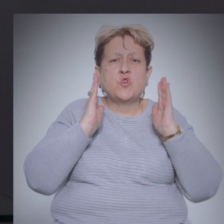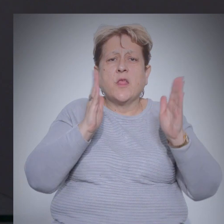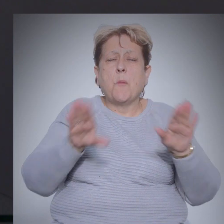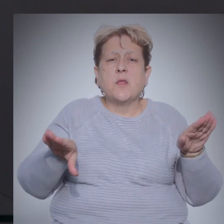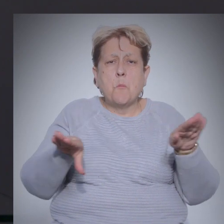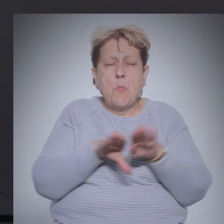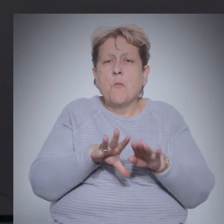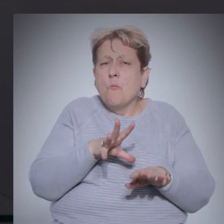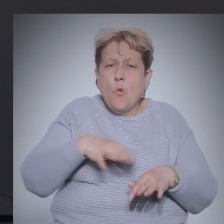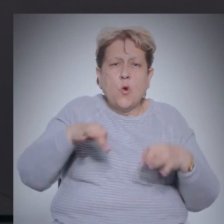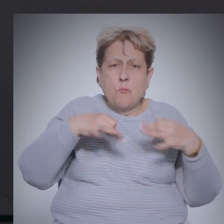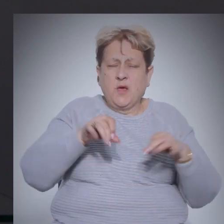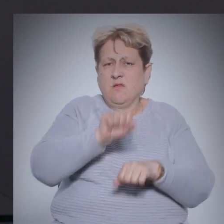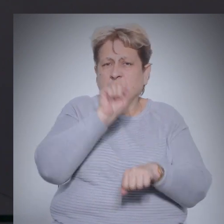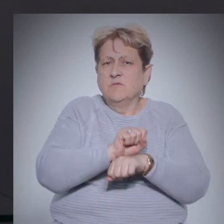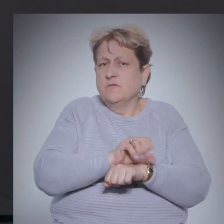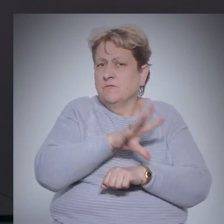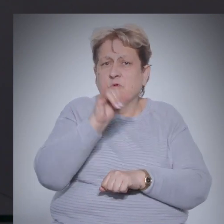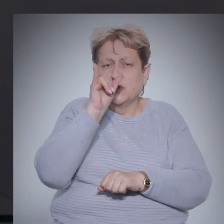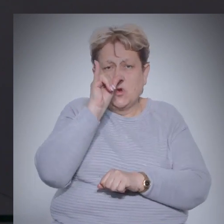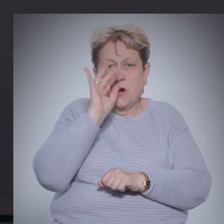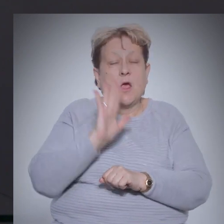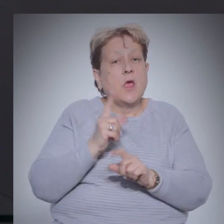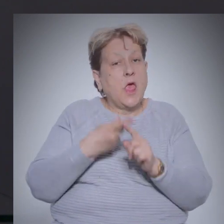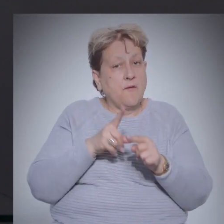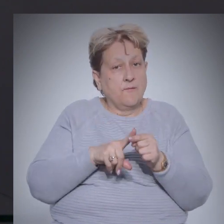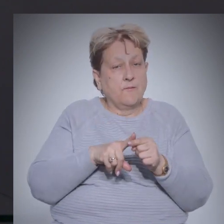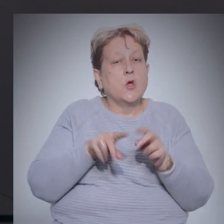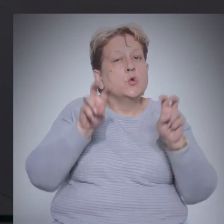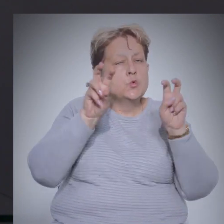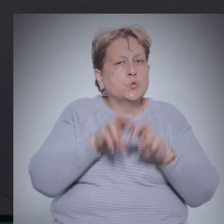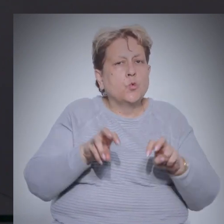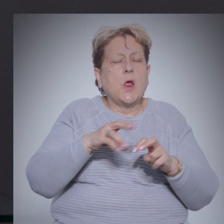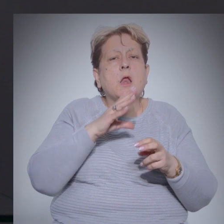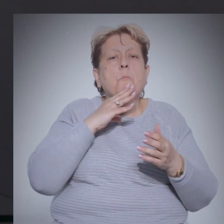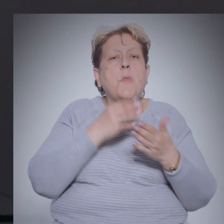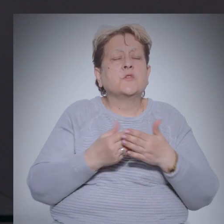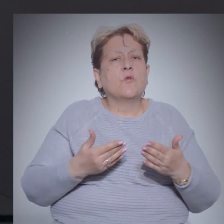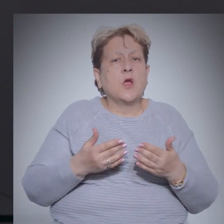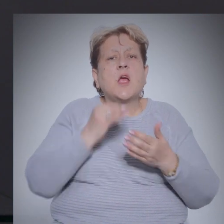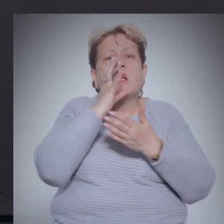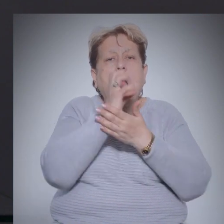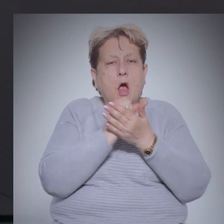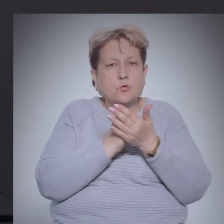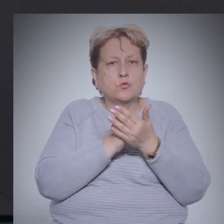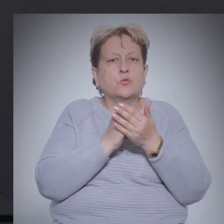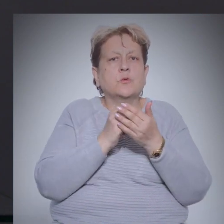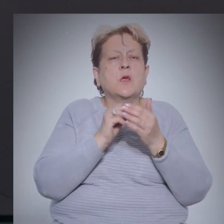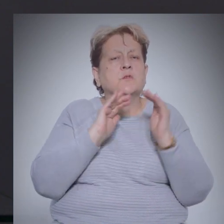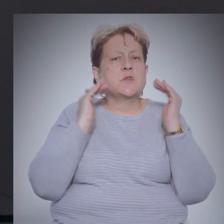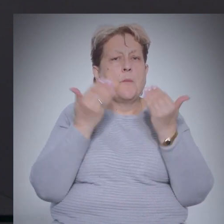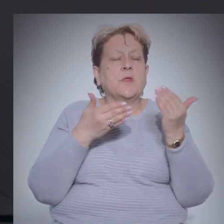բոլոր մայրողիները պակել և բոլոր մեկենաները կանգնեցնել և ստուգել մասնավոր կյանքերը և